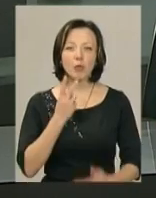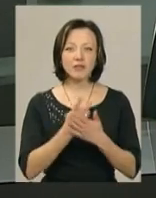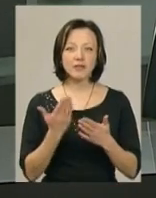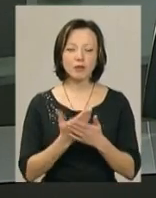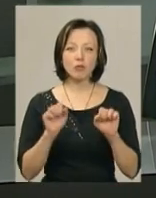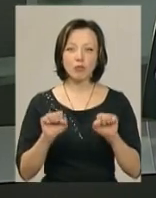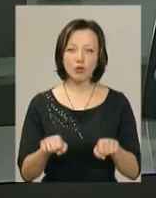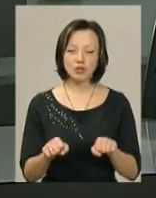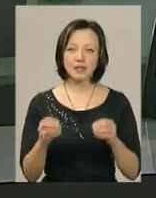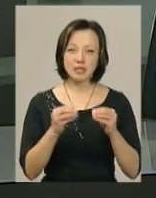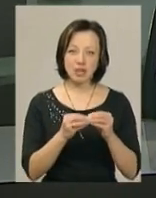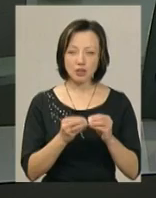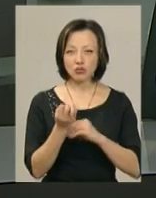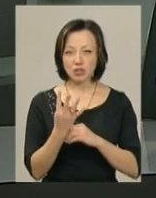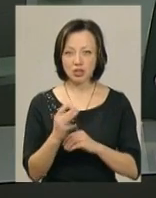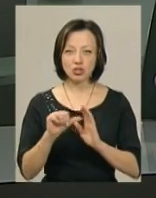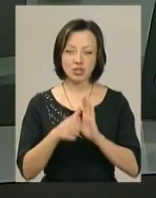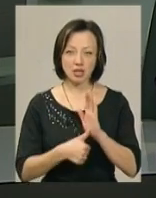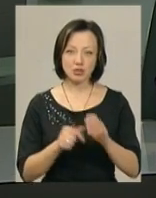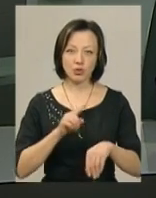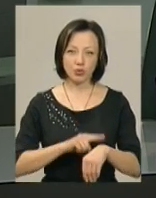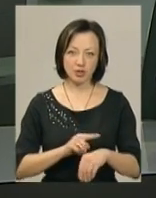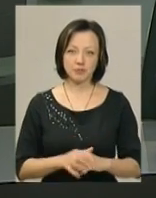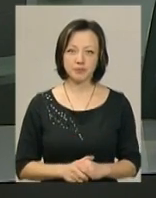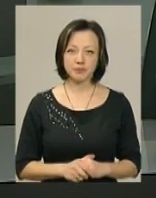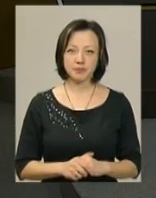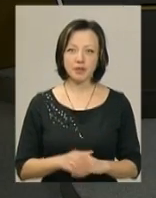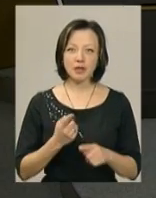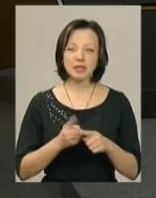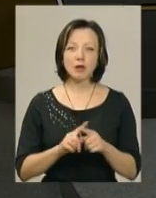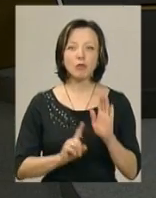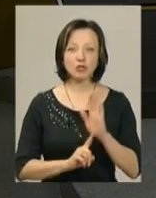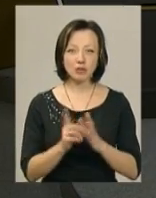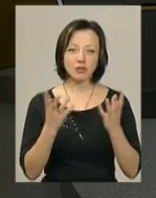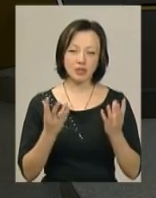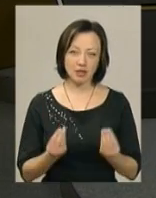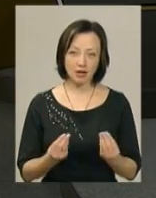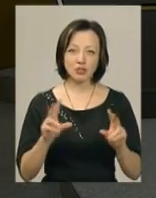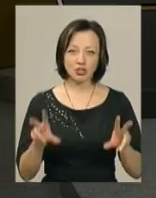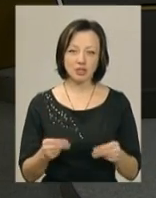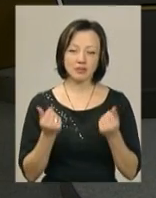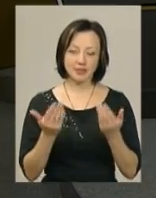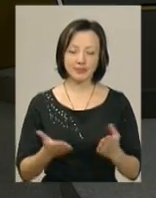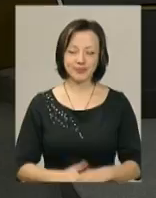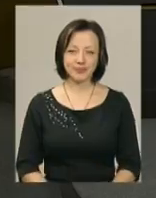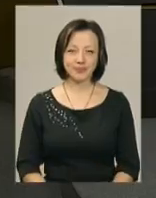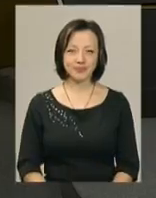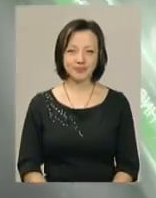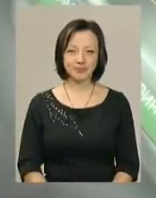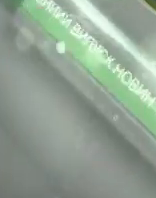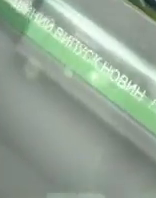Подивитися фільм можна буде о 10, 14 і 16. І це тільки початок середи, нехай вона буде вдалою.